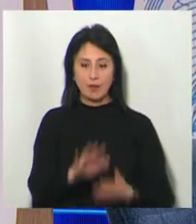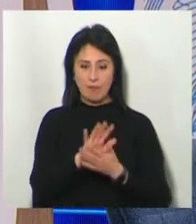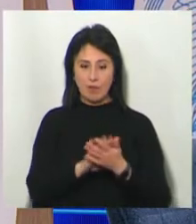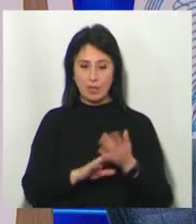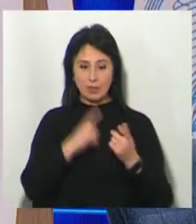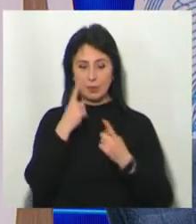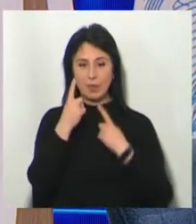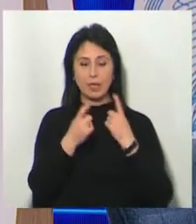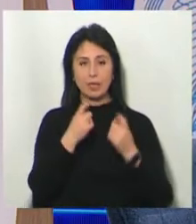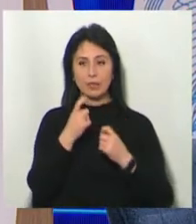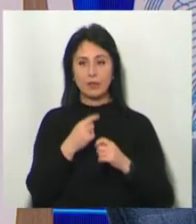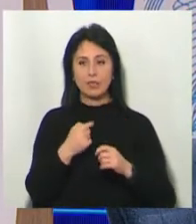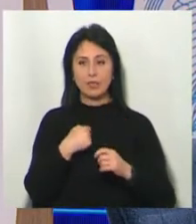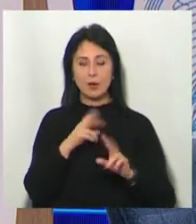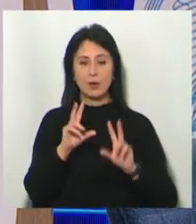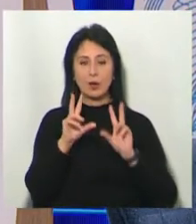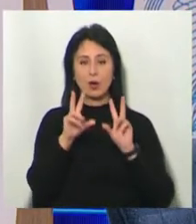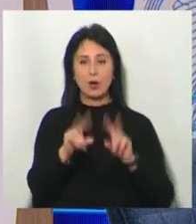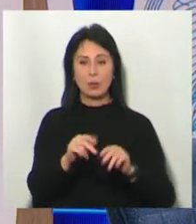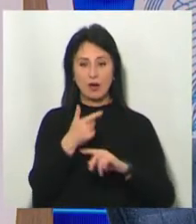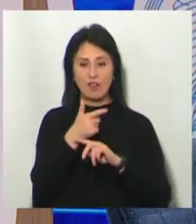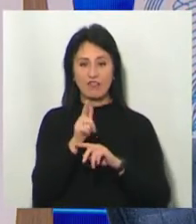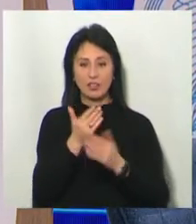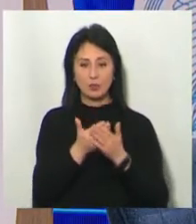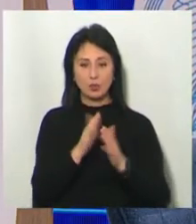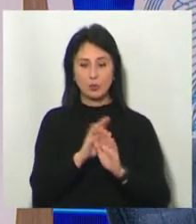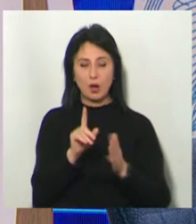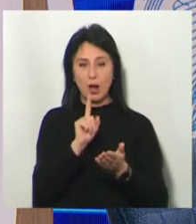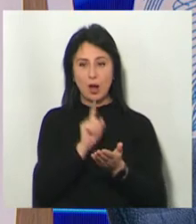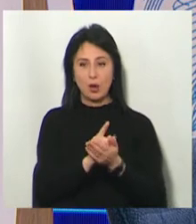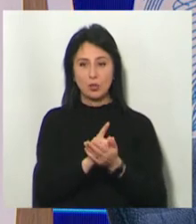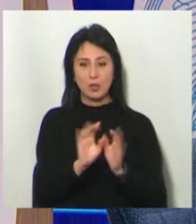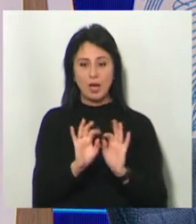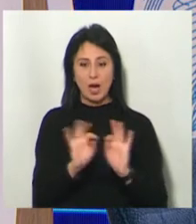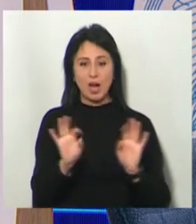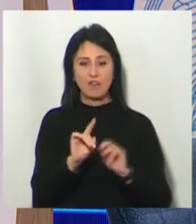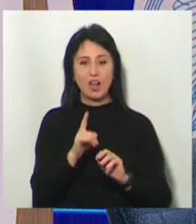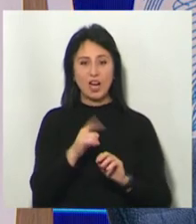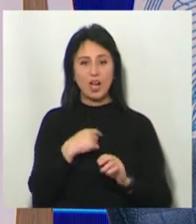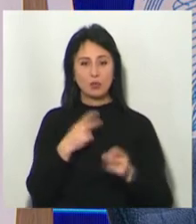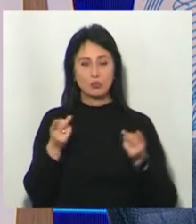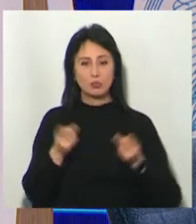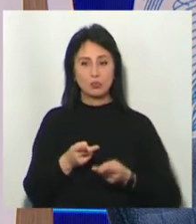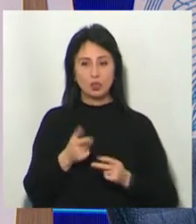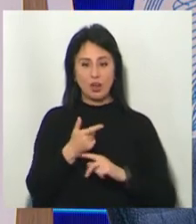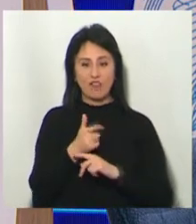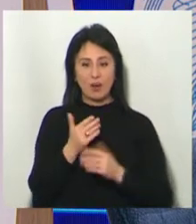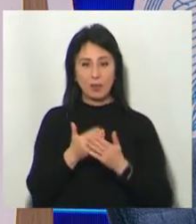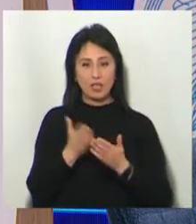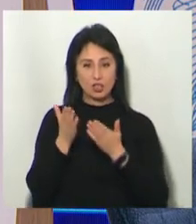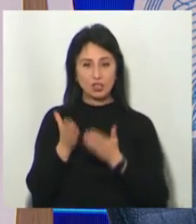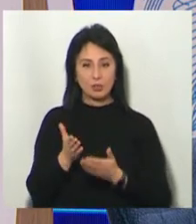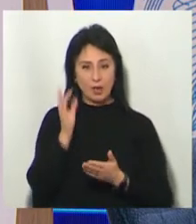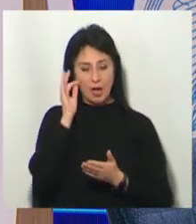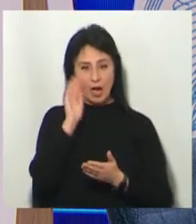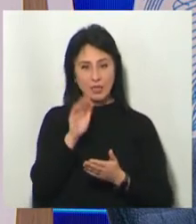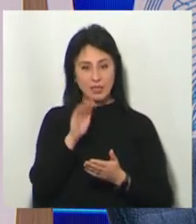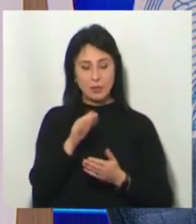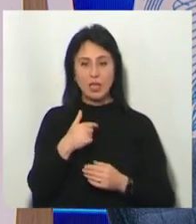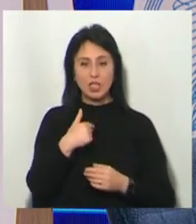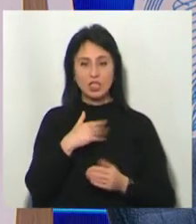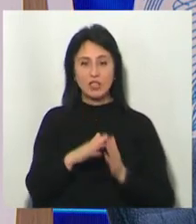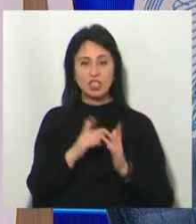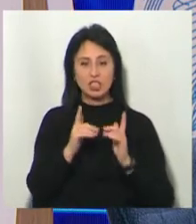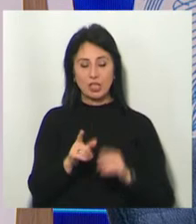Აგრძელებთ გადაცემას და მე დაგვირდით რომ ვიდეო რჩევების შემდეგ აუცილებლად განმარტავდი რატომ დაგვჭირდა ამ ვიდეო რჩევების გახსენება.